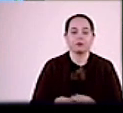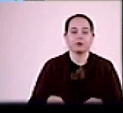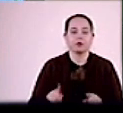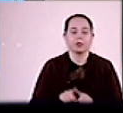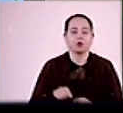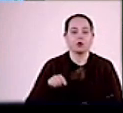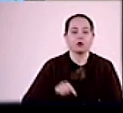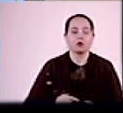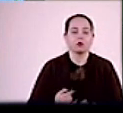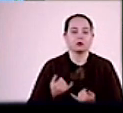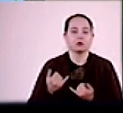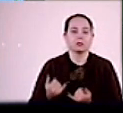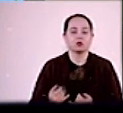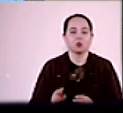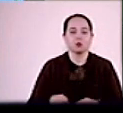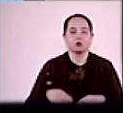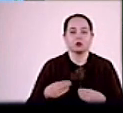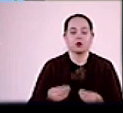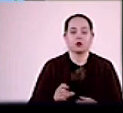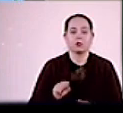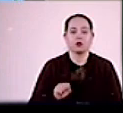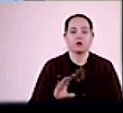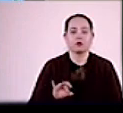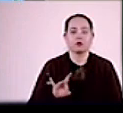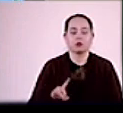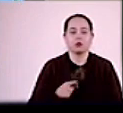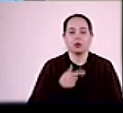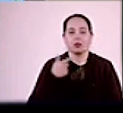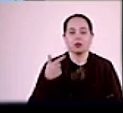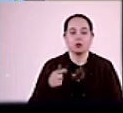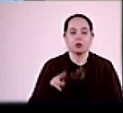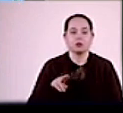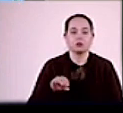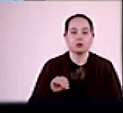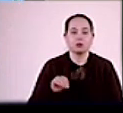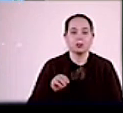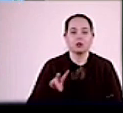Такую характеристику дает автор герою Денисову.